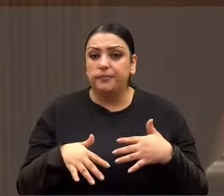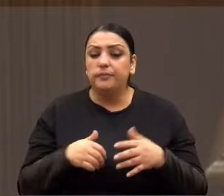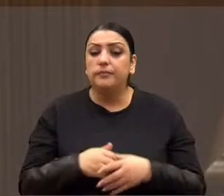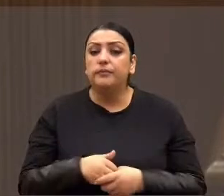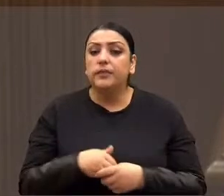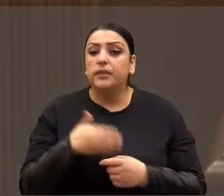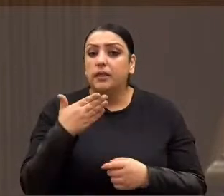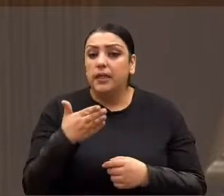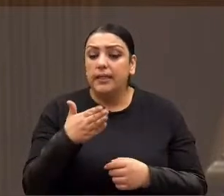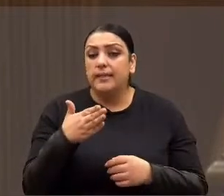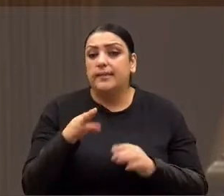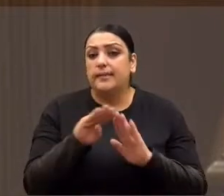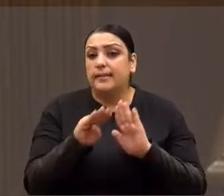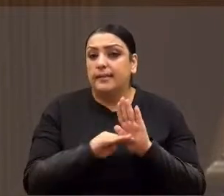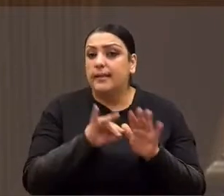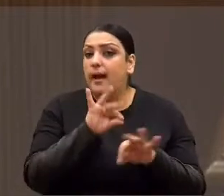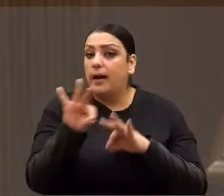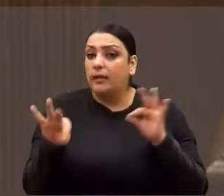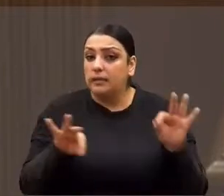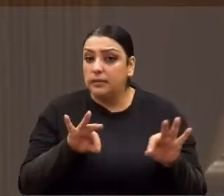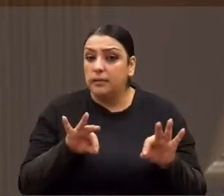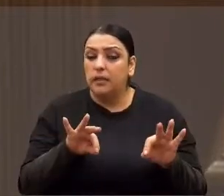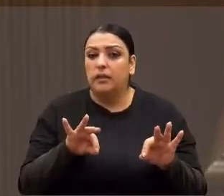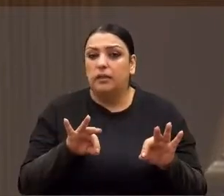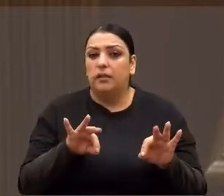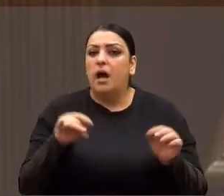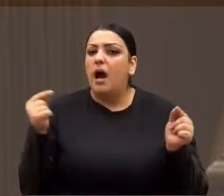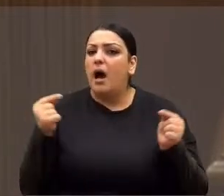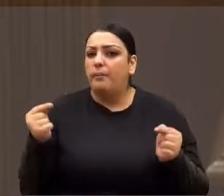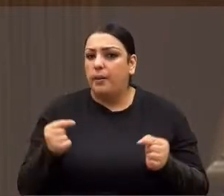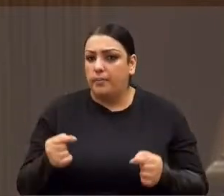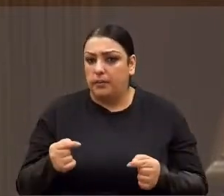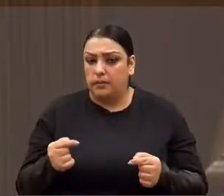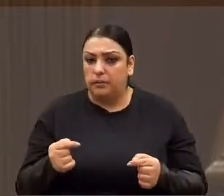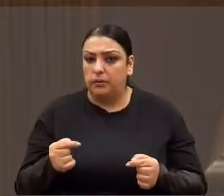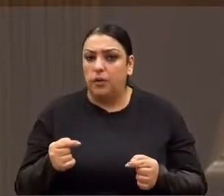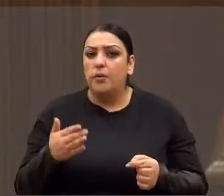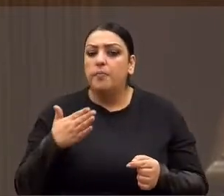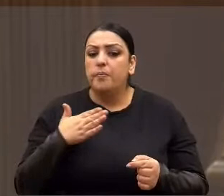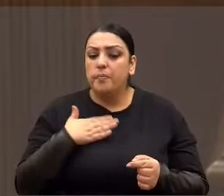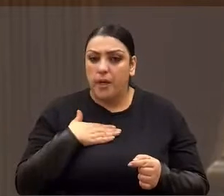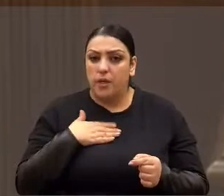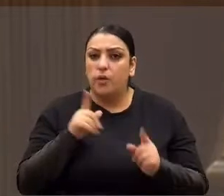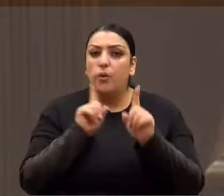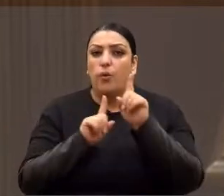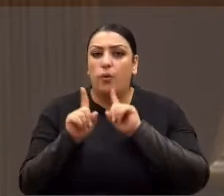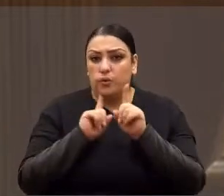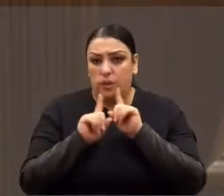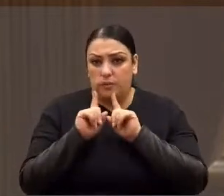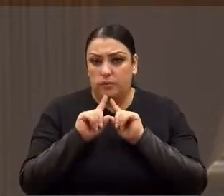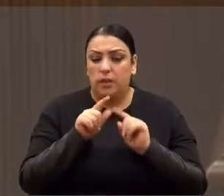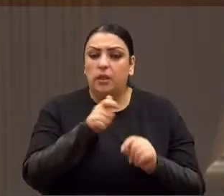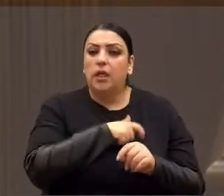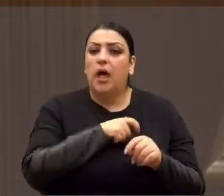այս նախագիծը համապատասխանում է մեր խորհրդարանական ընդդիմության